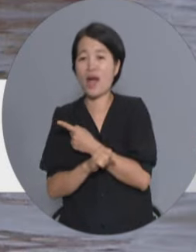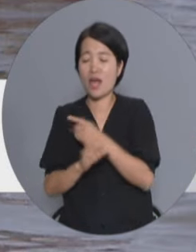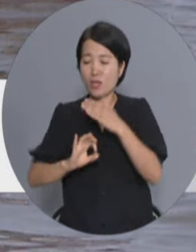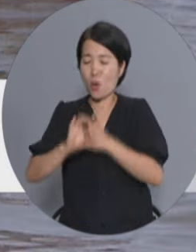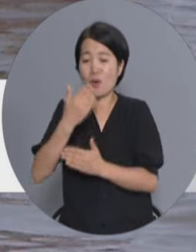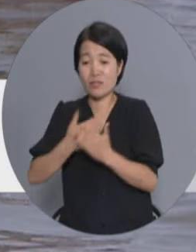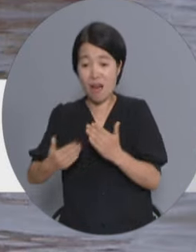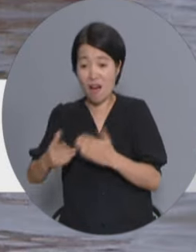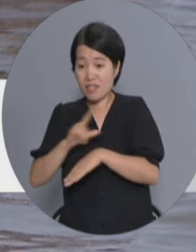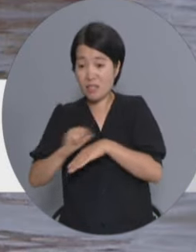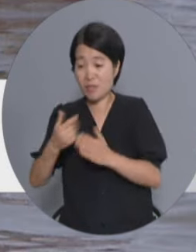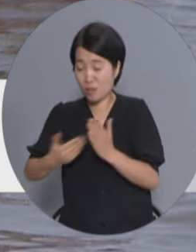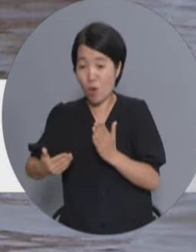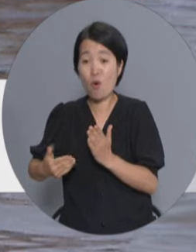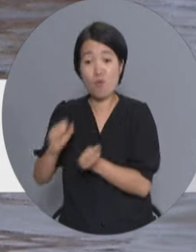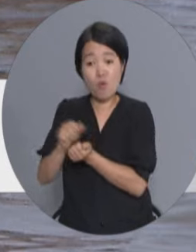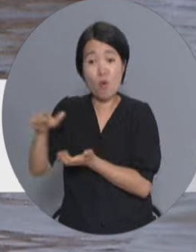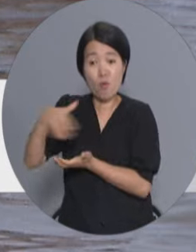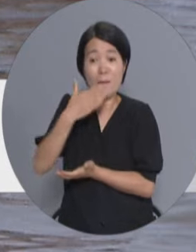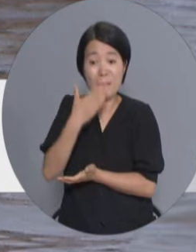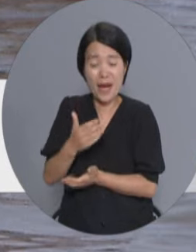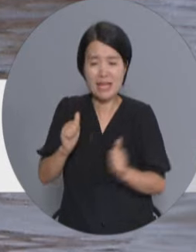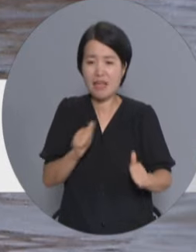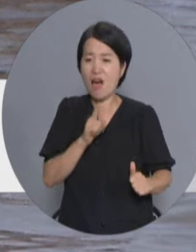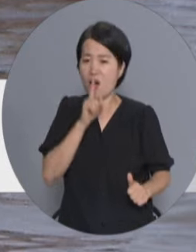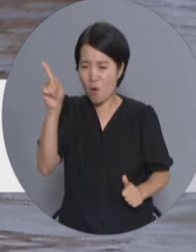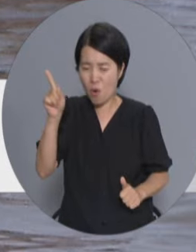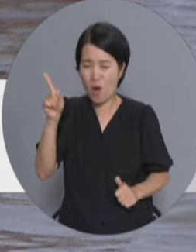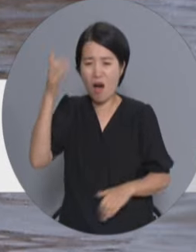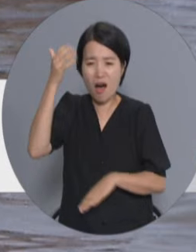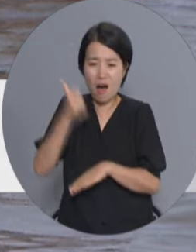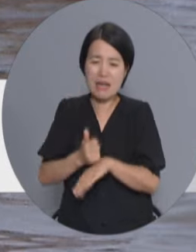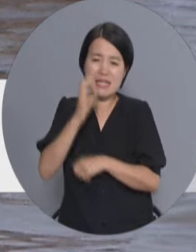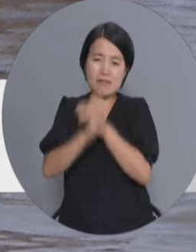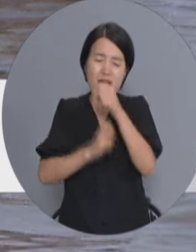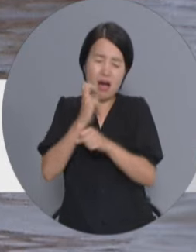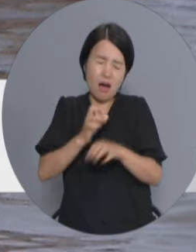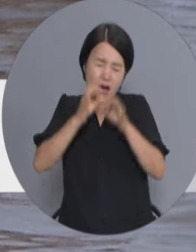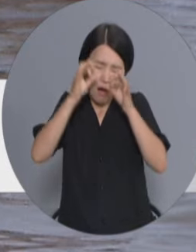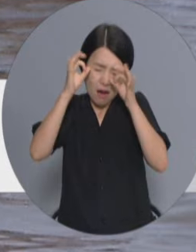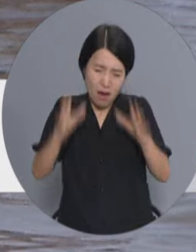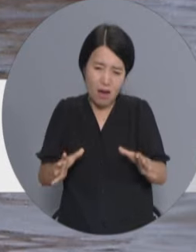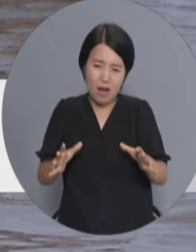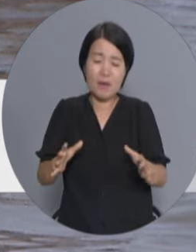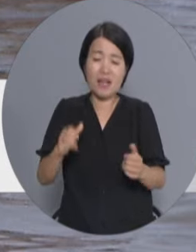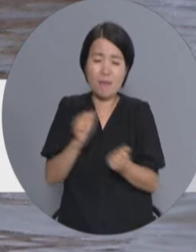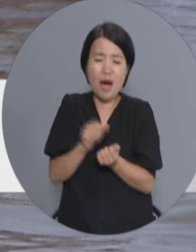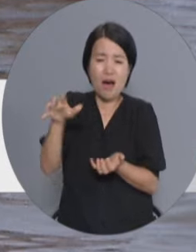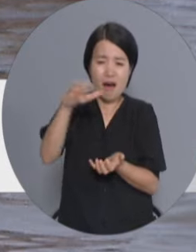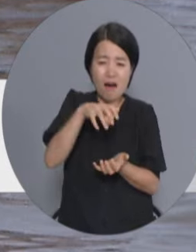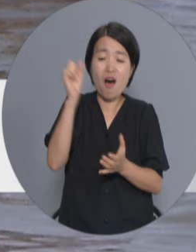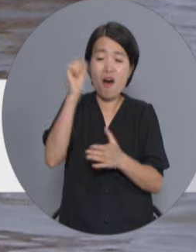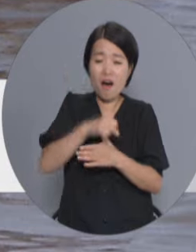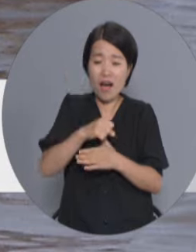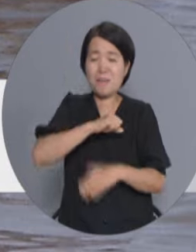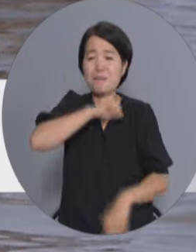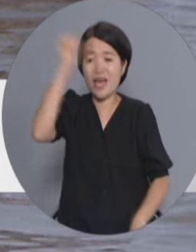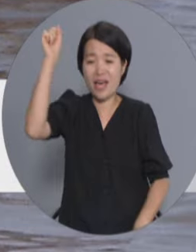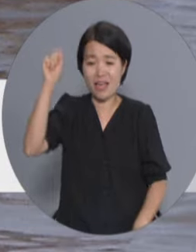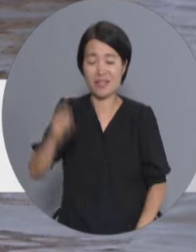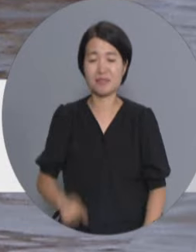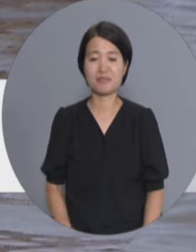폐류를 잡을 수 있습니다. 행정소송과 심판 끝에 20년 만에 어민들이 폐류 채취업 허가를